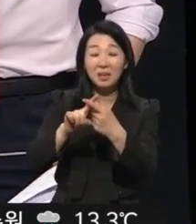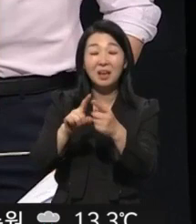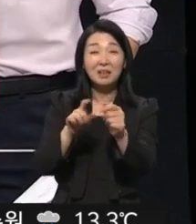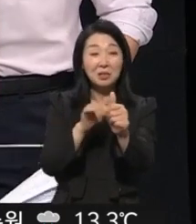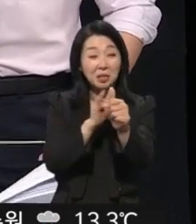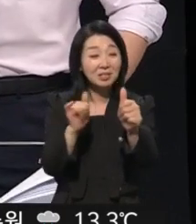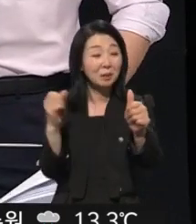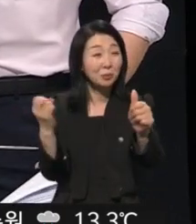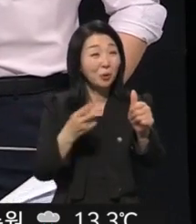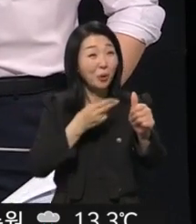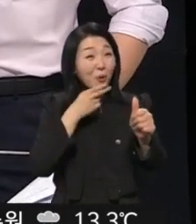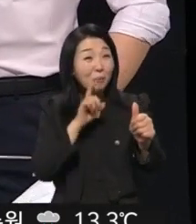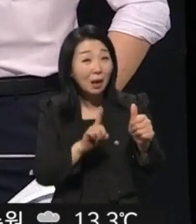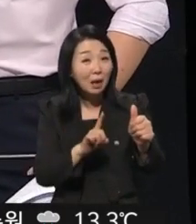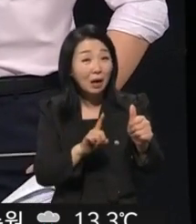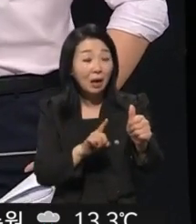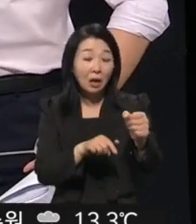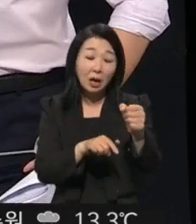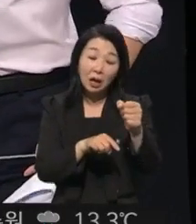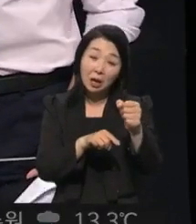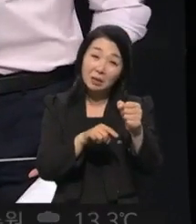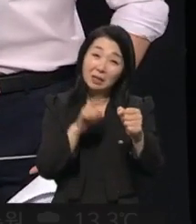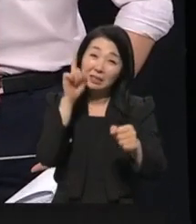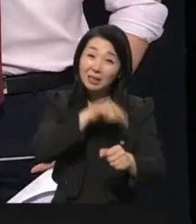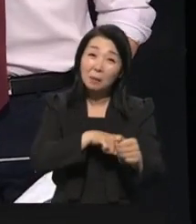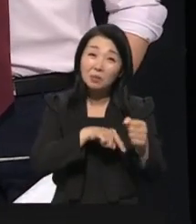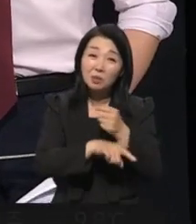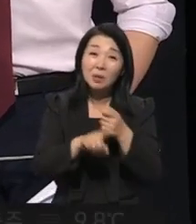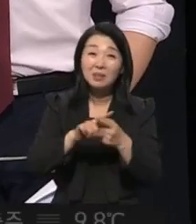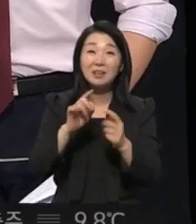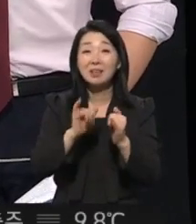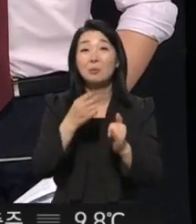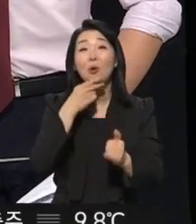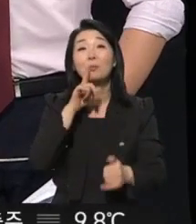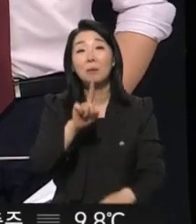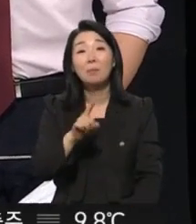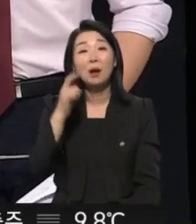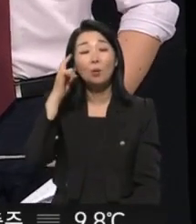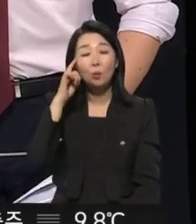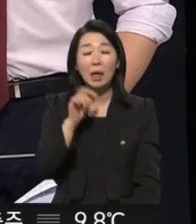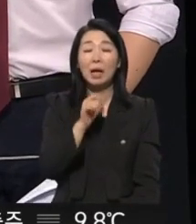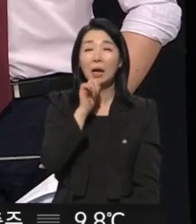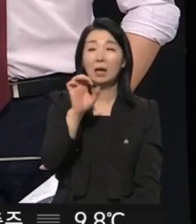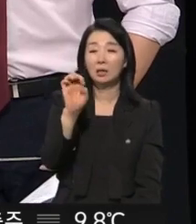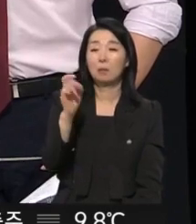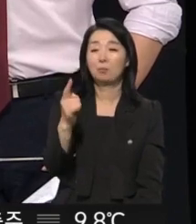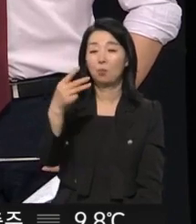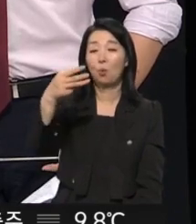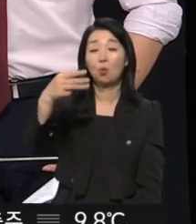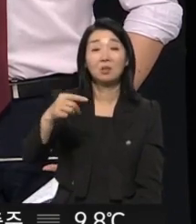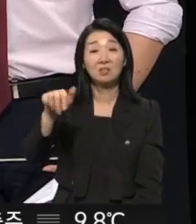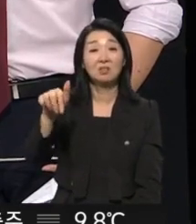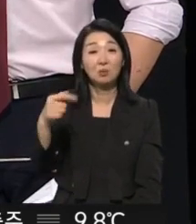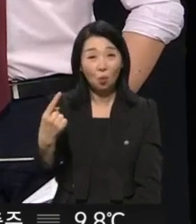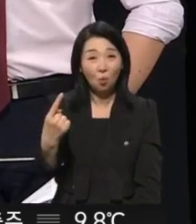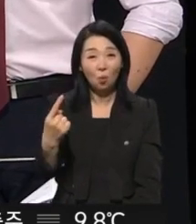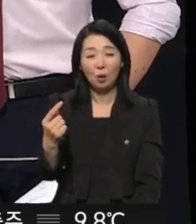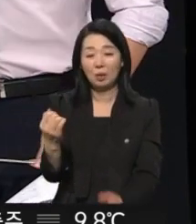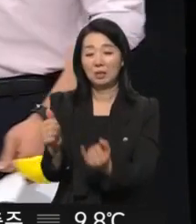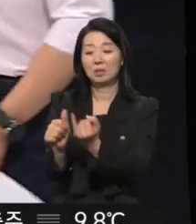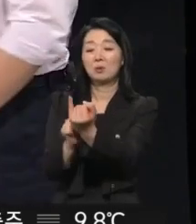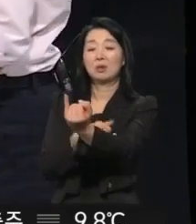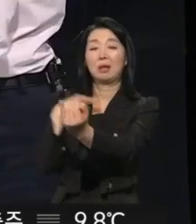없다면요. 이 좋지 않은 의미에서 그런 사람 또 없는 경우도 있습니다. 이 빈곤 포르노로 연일 김건희 여사를 적탄 그